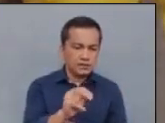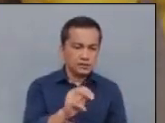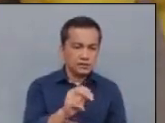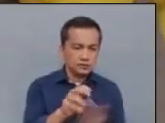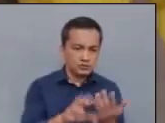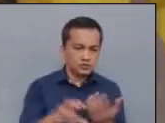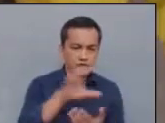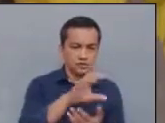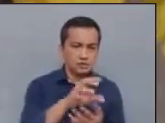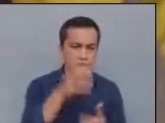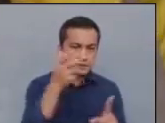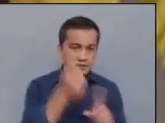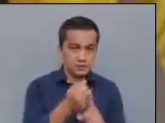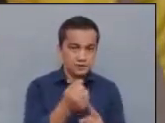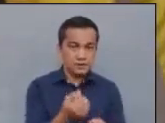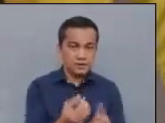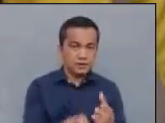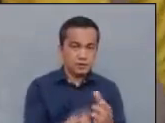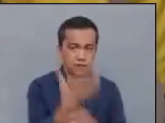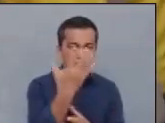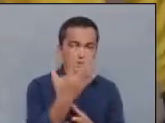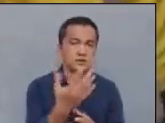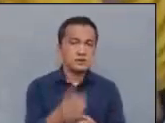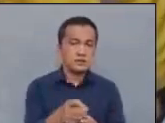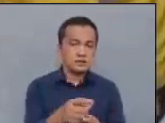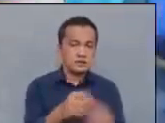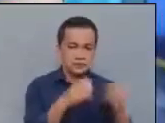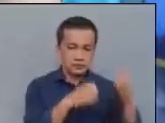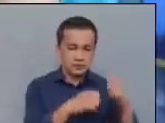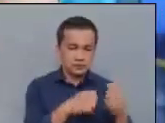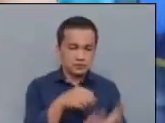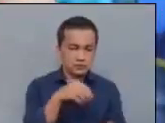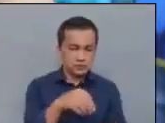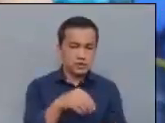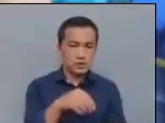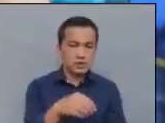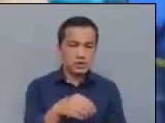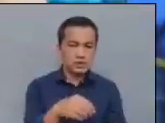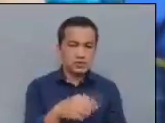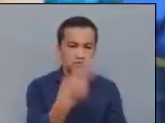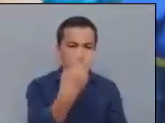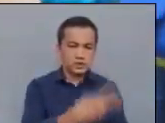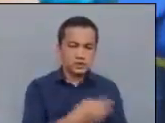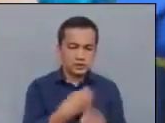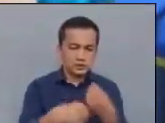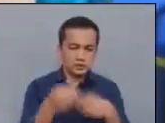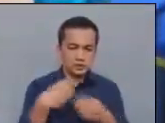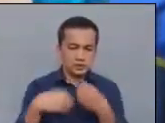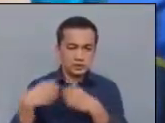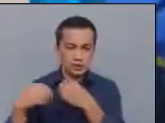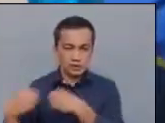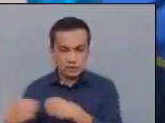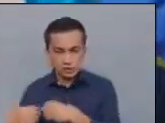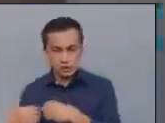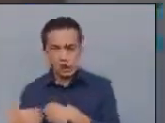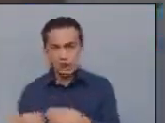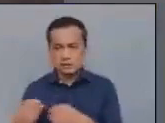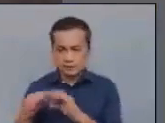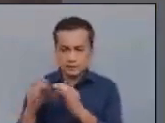Bulusan, kung saan inaasahang tatagal ang mga food packs ng 2 araw para sa mga pamilya na may 5 miyembro.